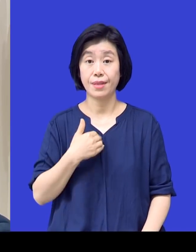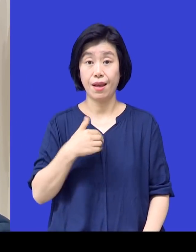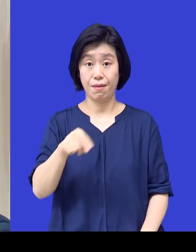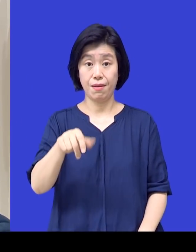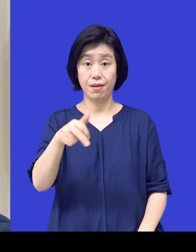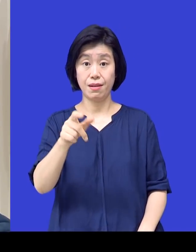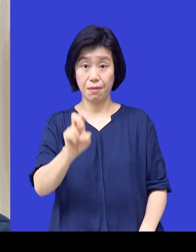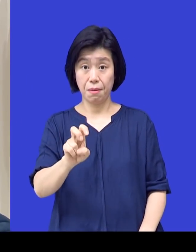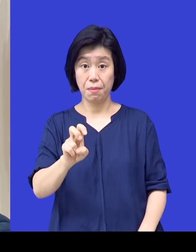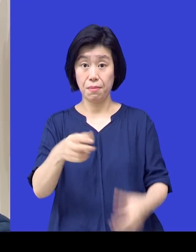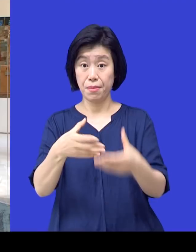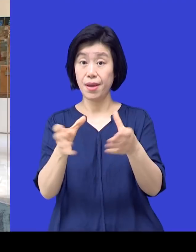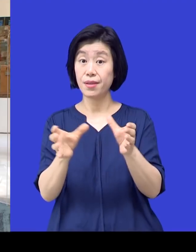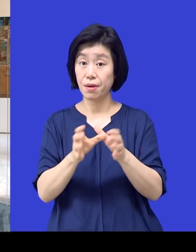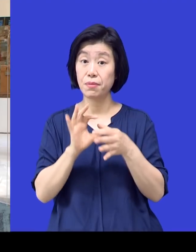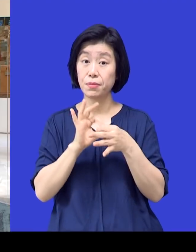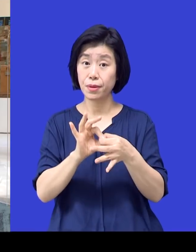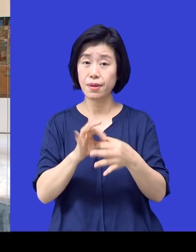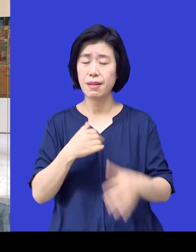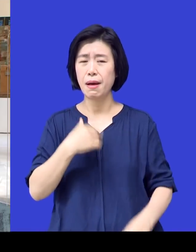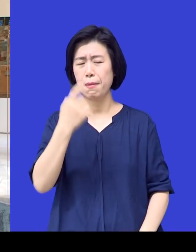배우고 이렇게 변해가는